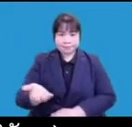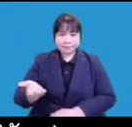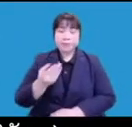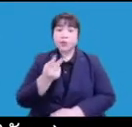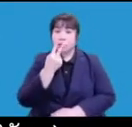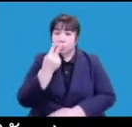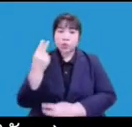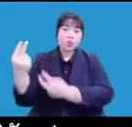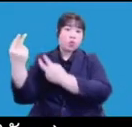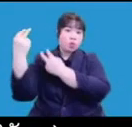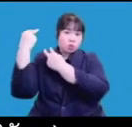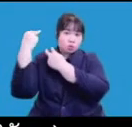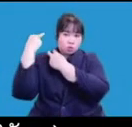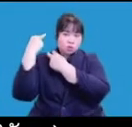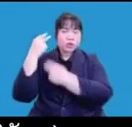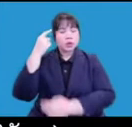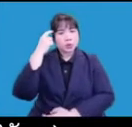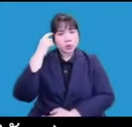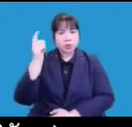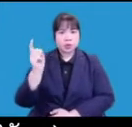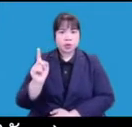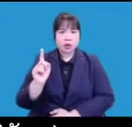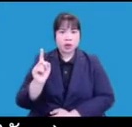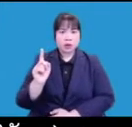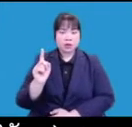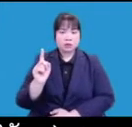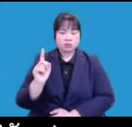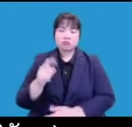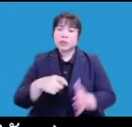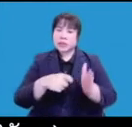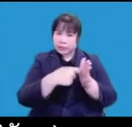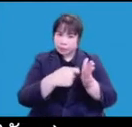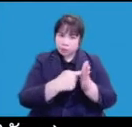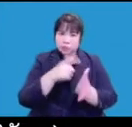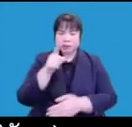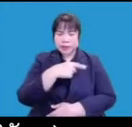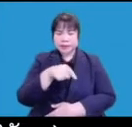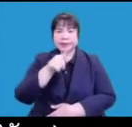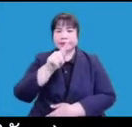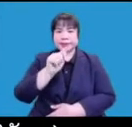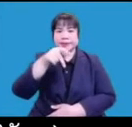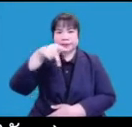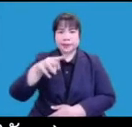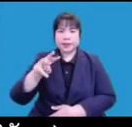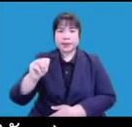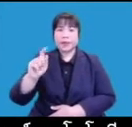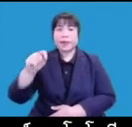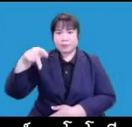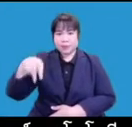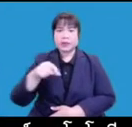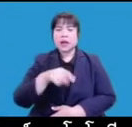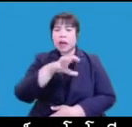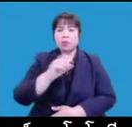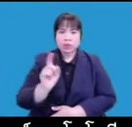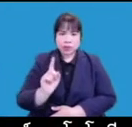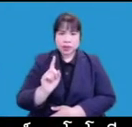กลับไปดูนิดนึงนะครับเพื่อทำความเข้าใจในเรื่องที่มาที่ไปของ TP Map นะครับในประเด็นนี้ก็จะขอเรียนเชิญท่